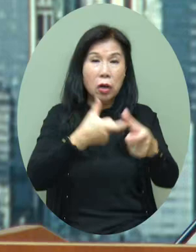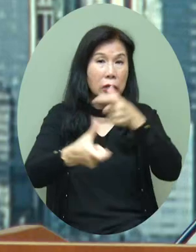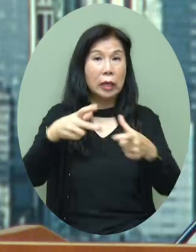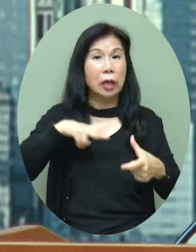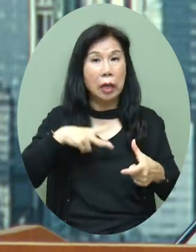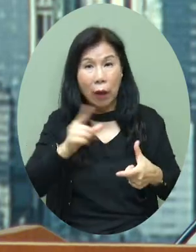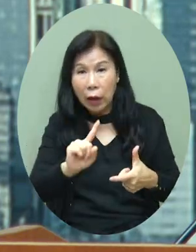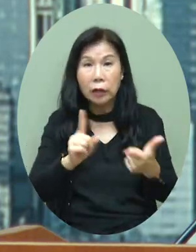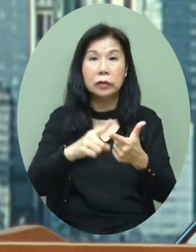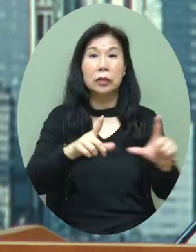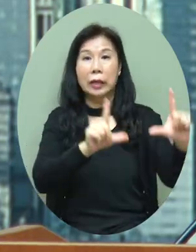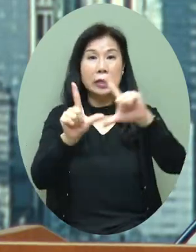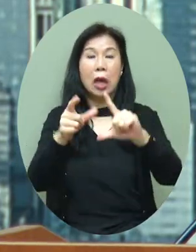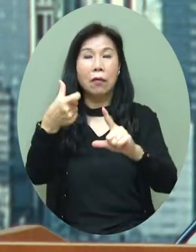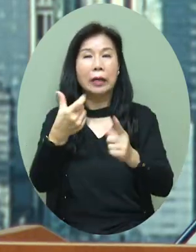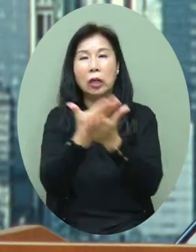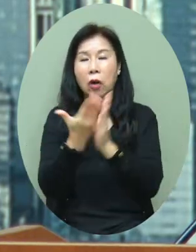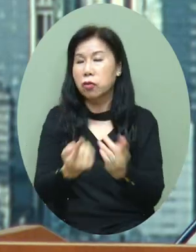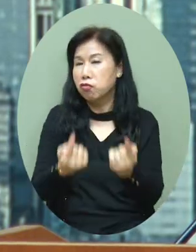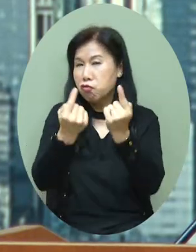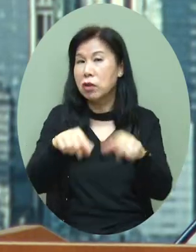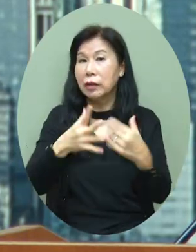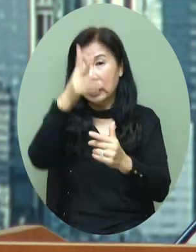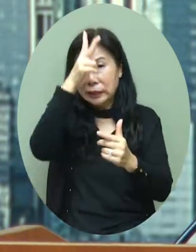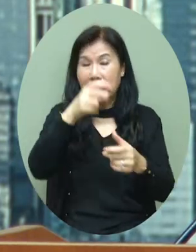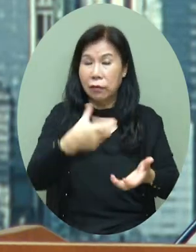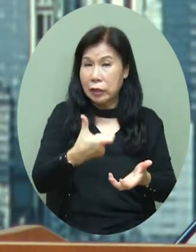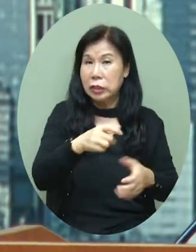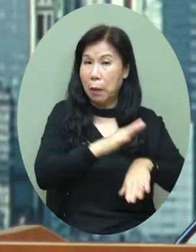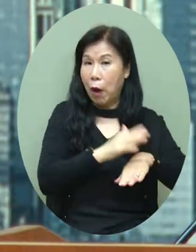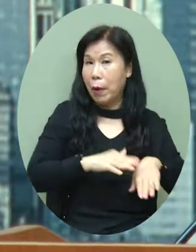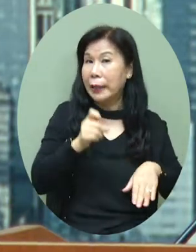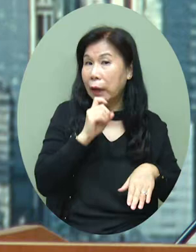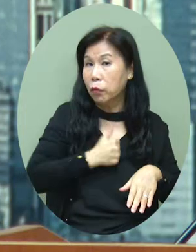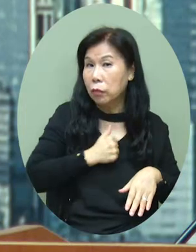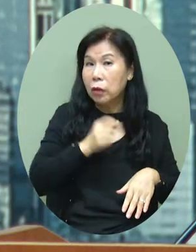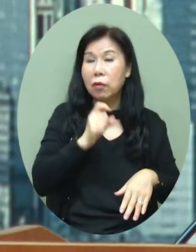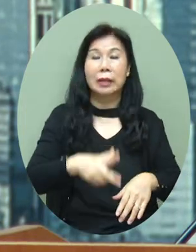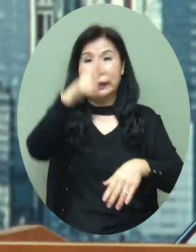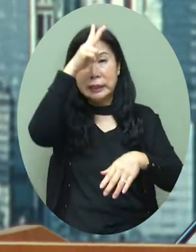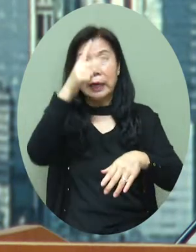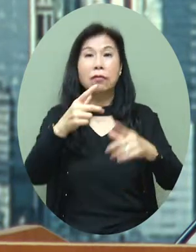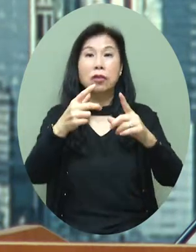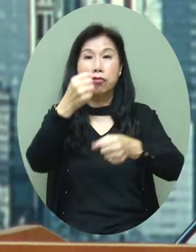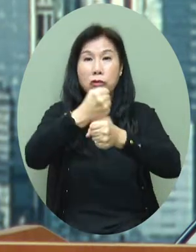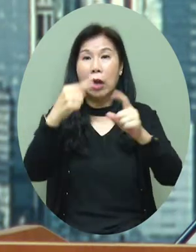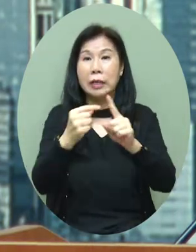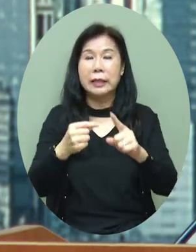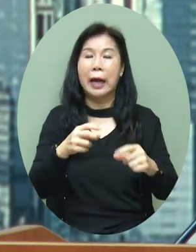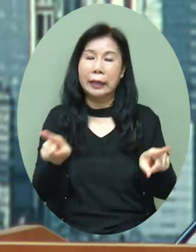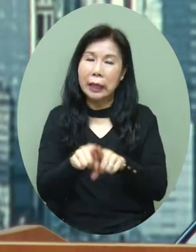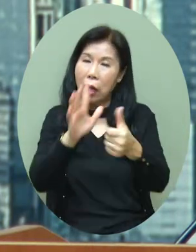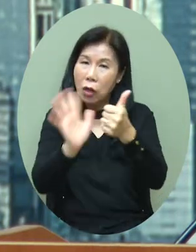狀況、生活費用嘅變動、政府嘅財政狀況、公務員士氣、薪酬調